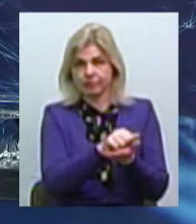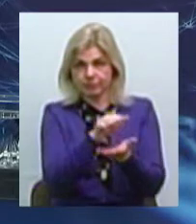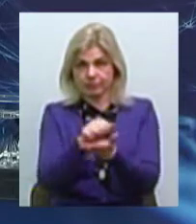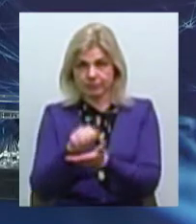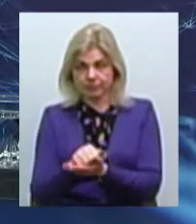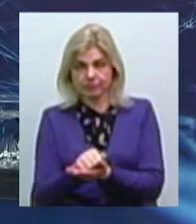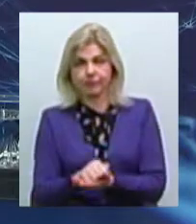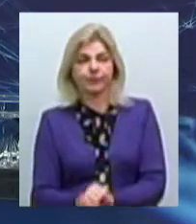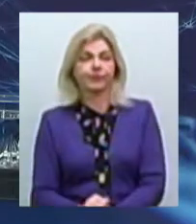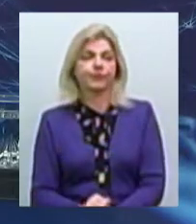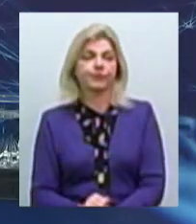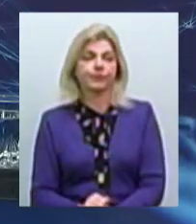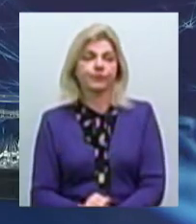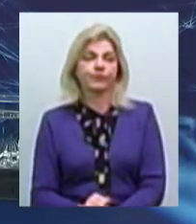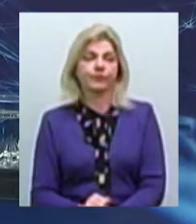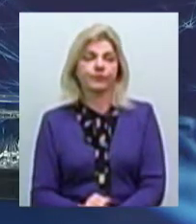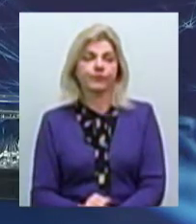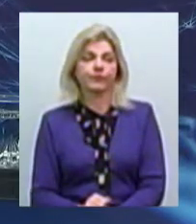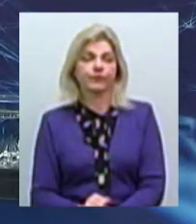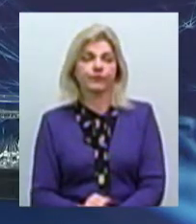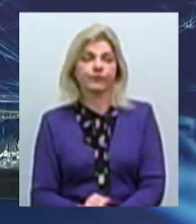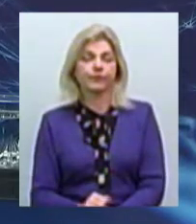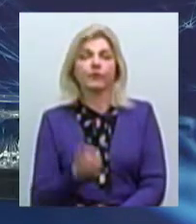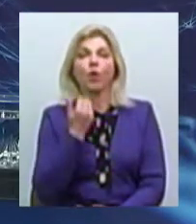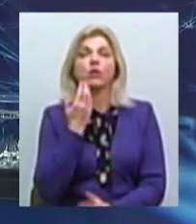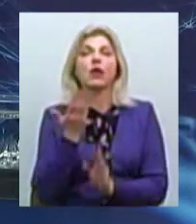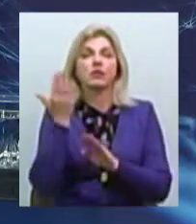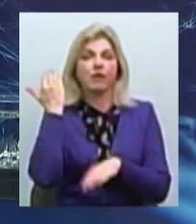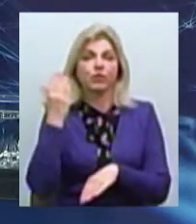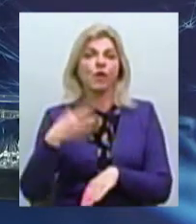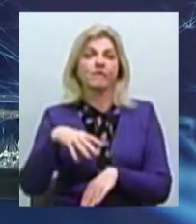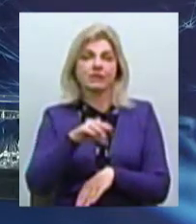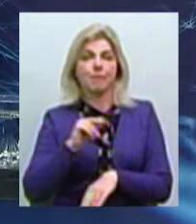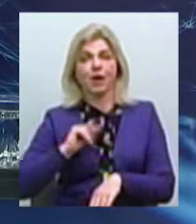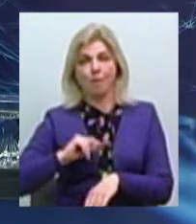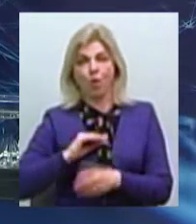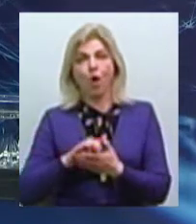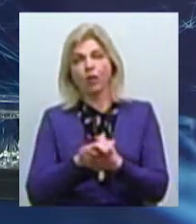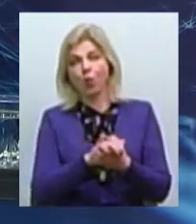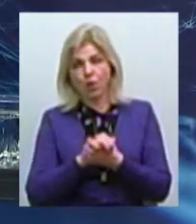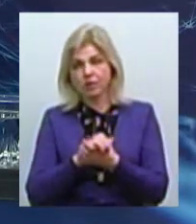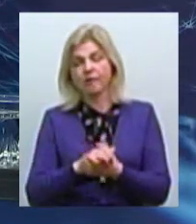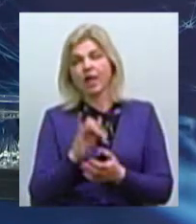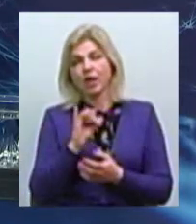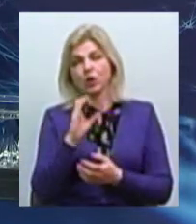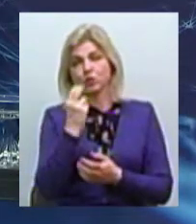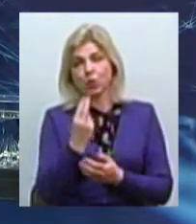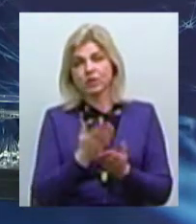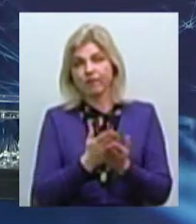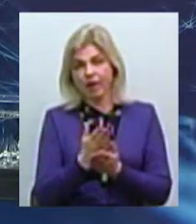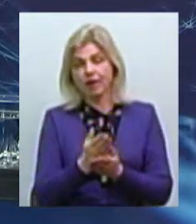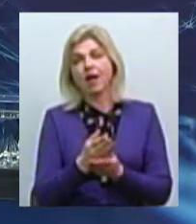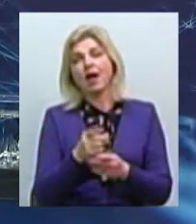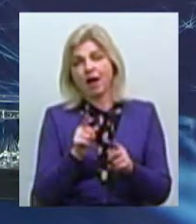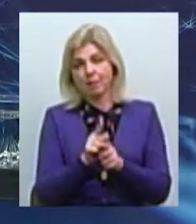когда-то ее всем работникам колхозов и совхозов и социальной сферы нарезали всю